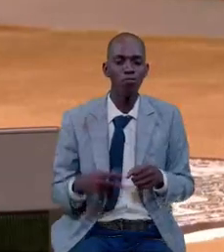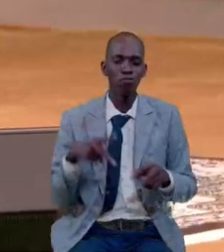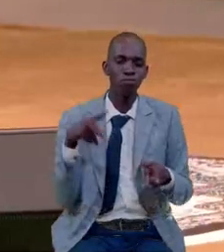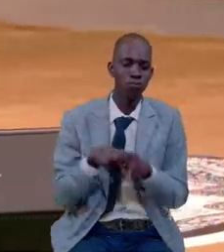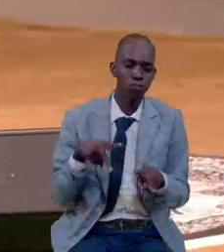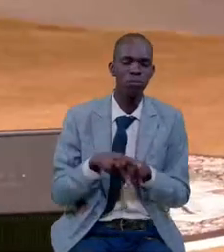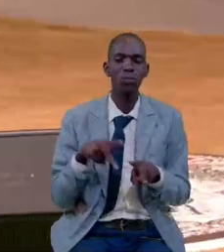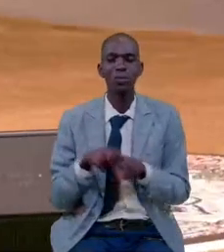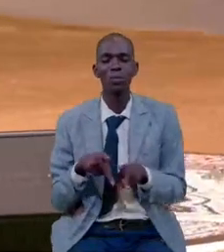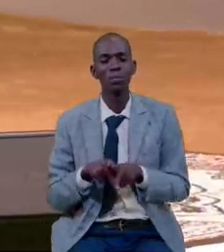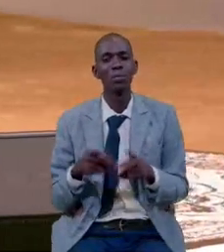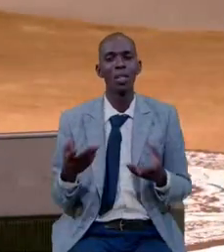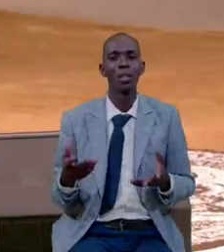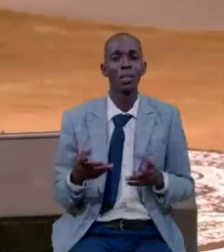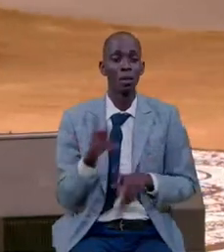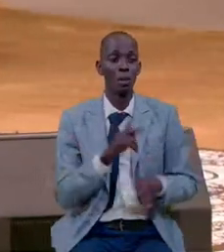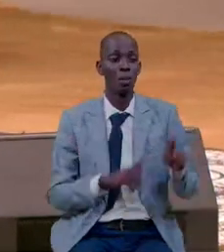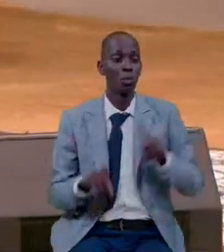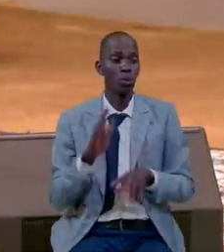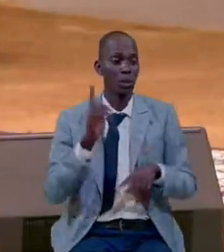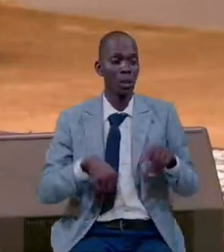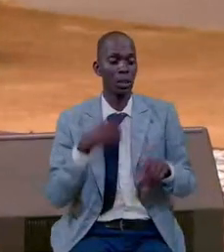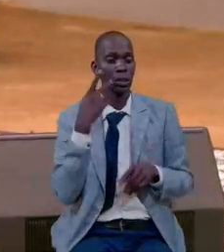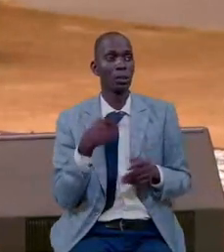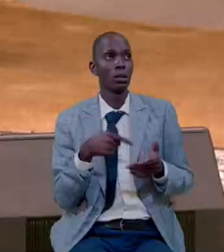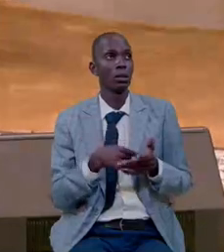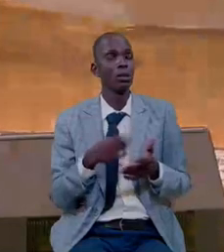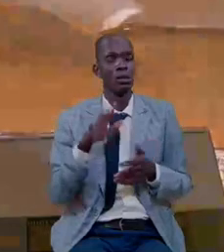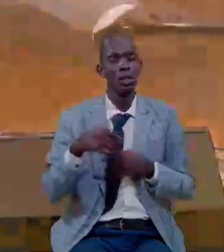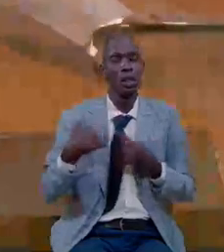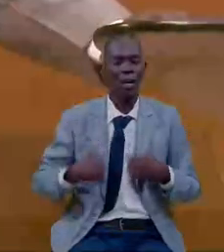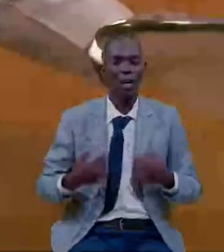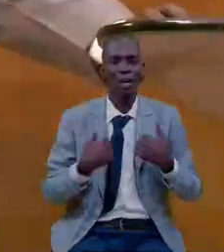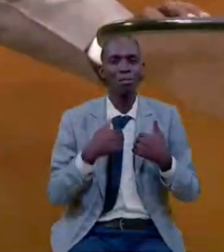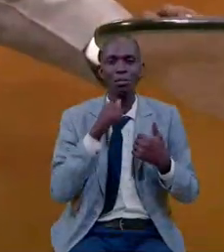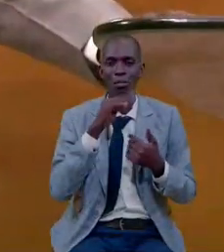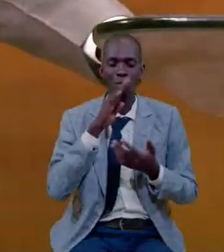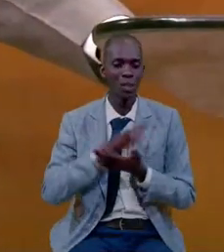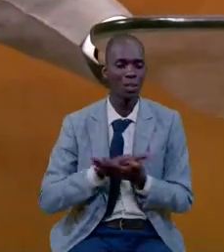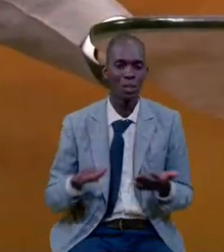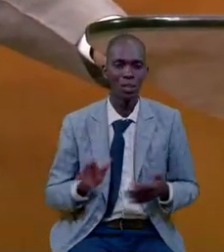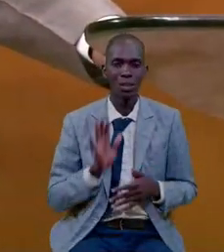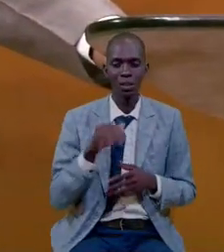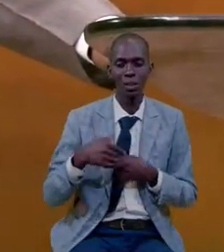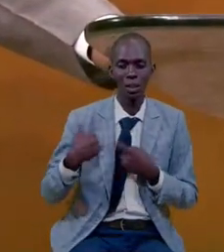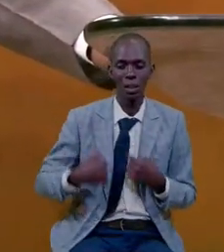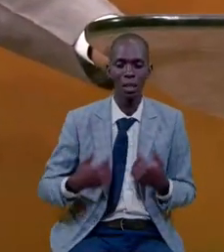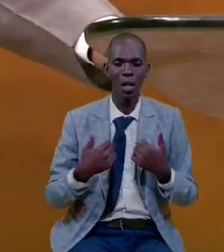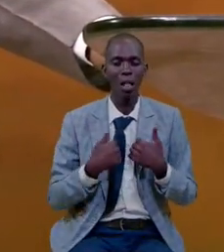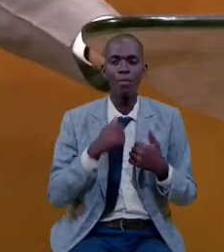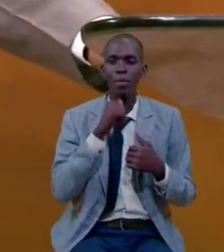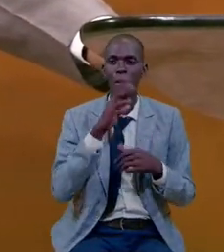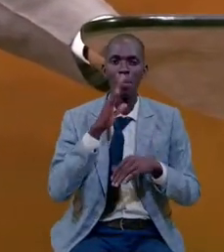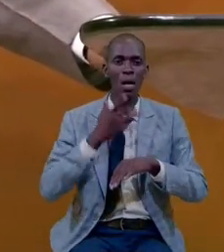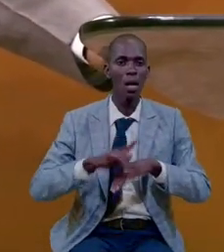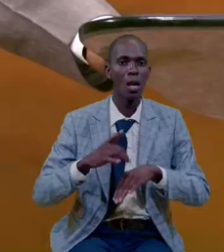voyez, les gens ne vont pas voir ceci. Leur cœur n'a pas été lavé. Leur cœur n'est pas dépouillé